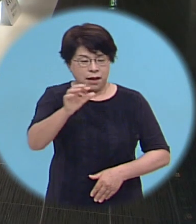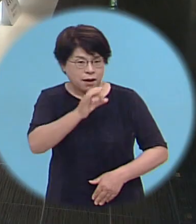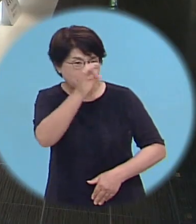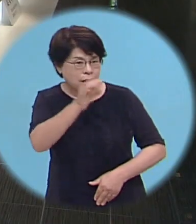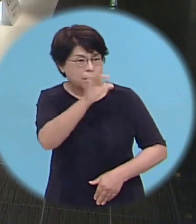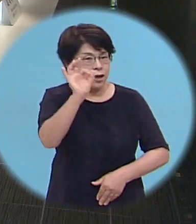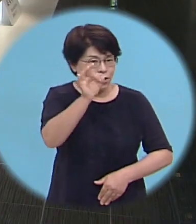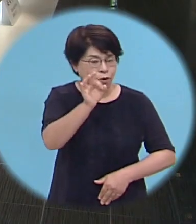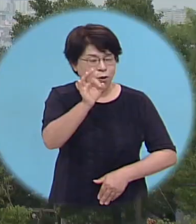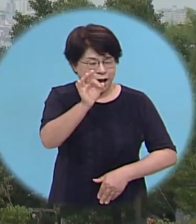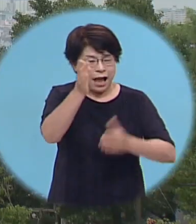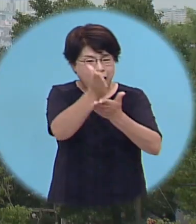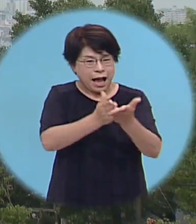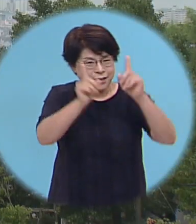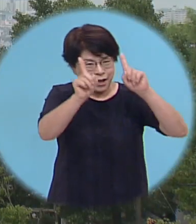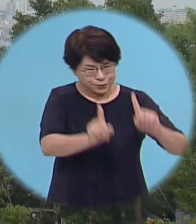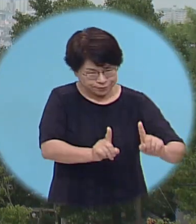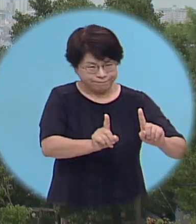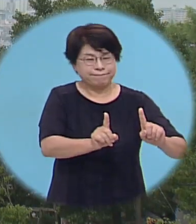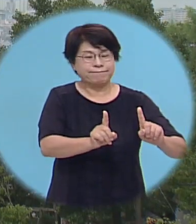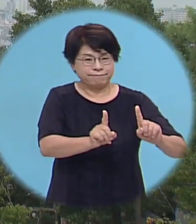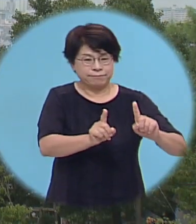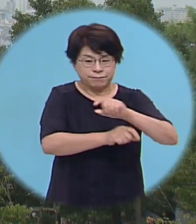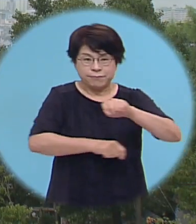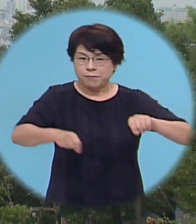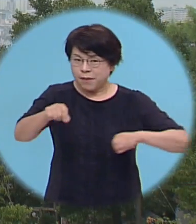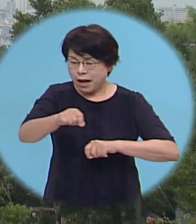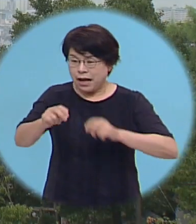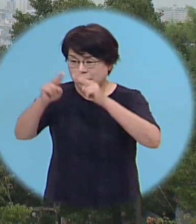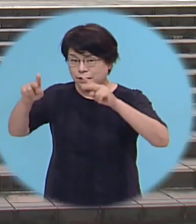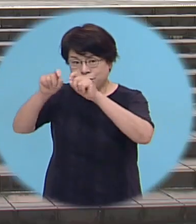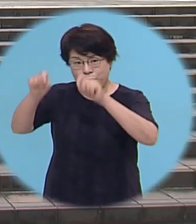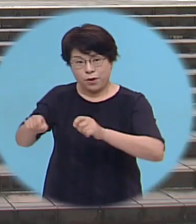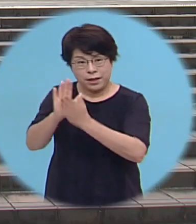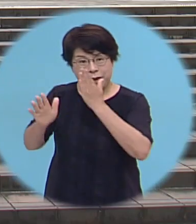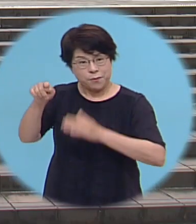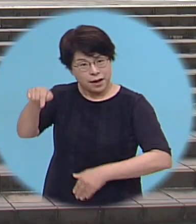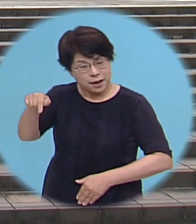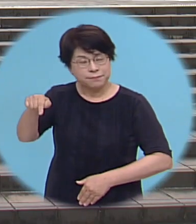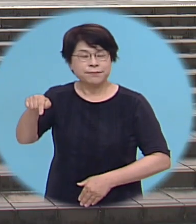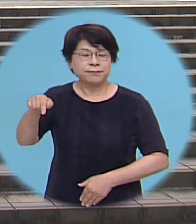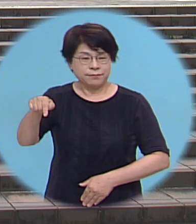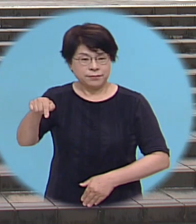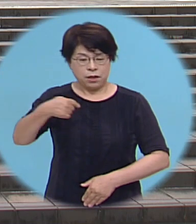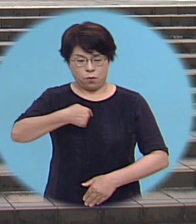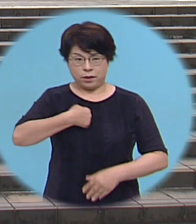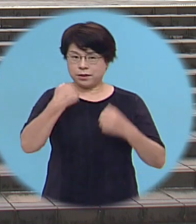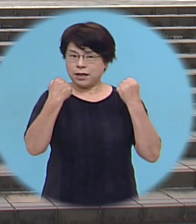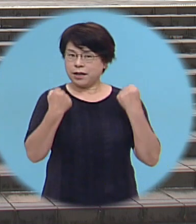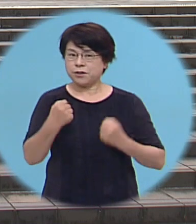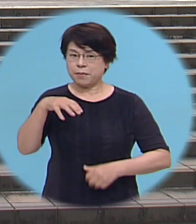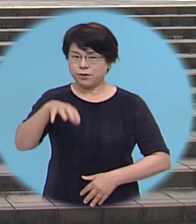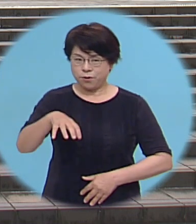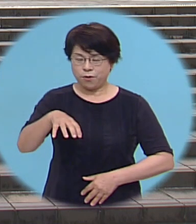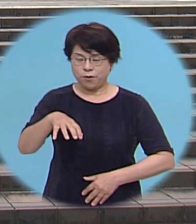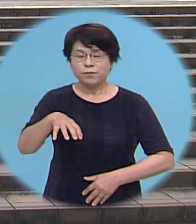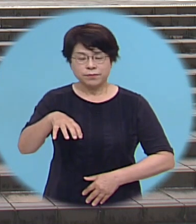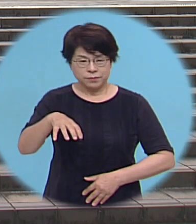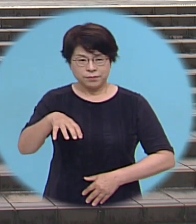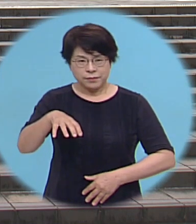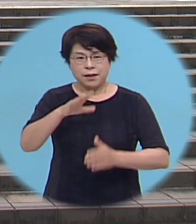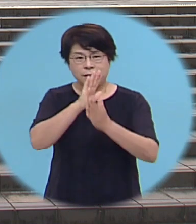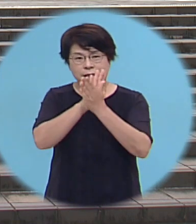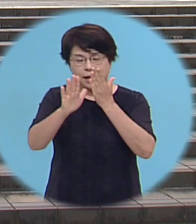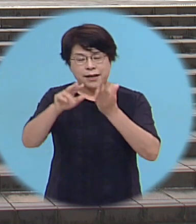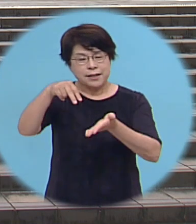料半額。一方静岡県は、 私が訪ねたのは静岡県立